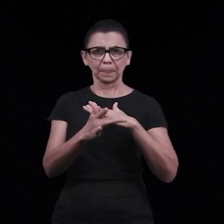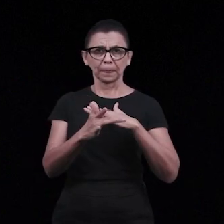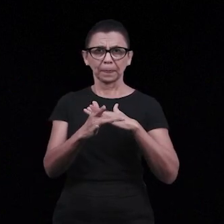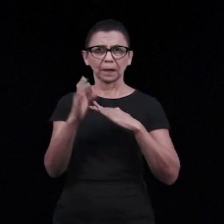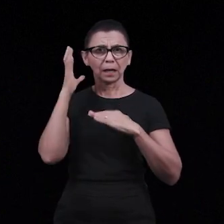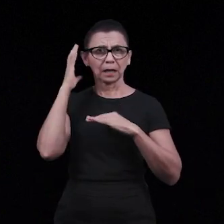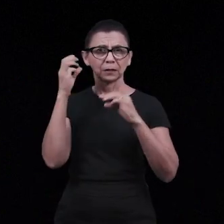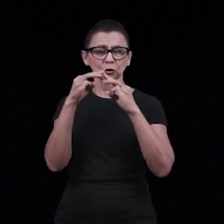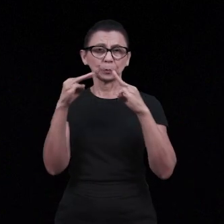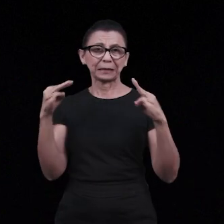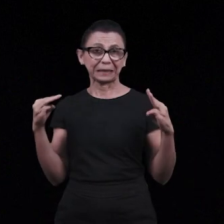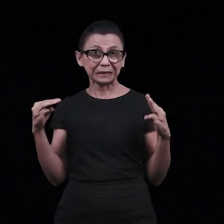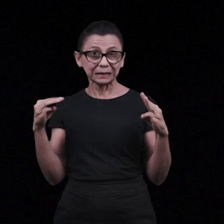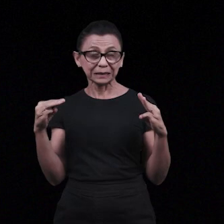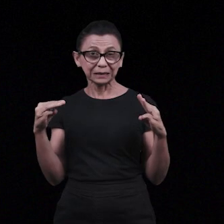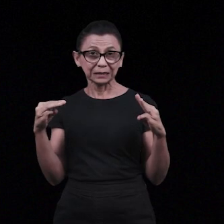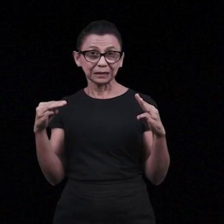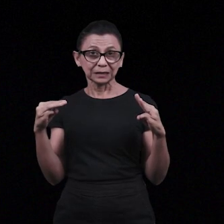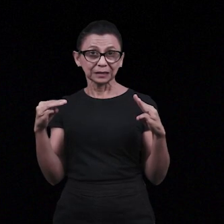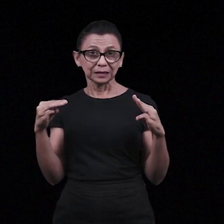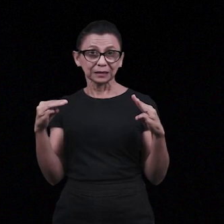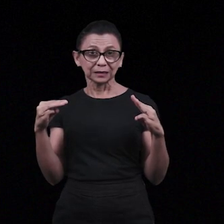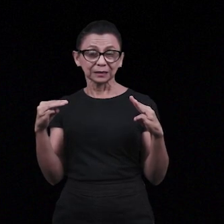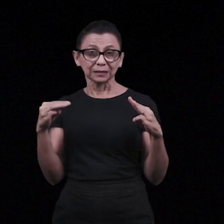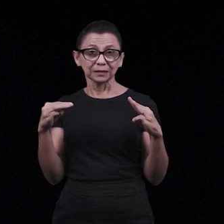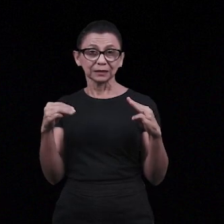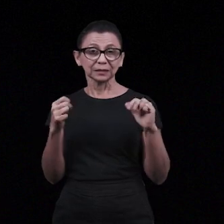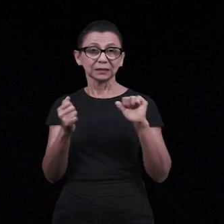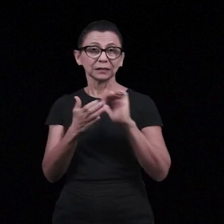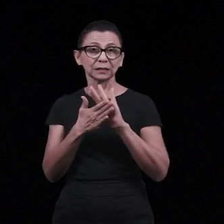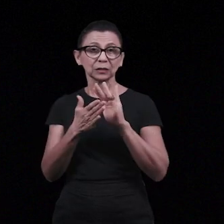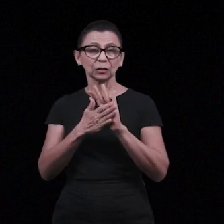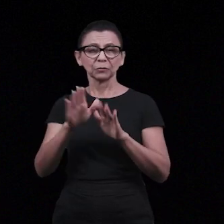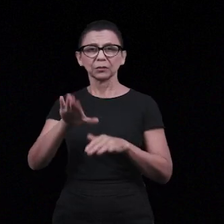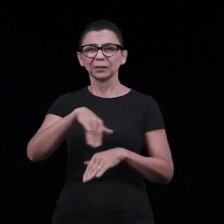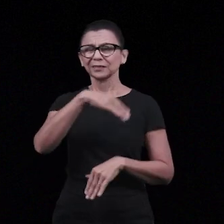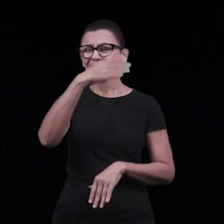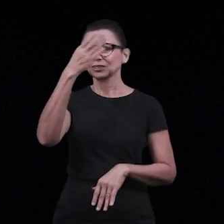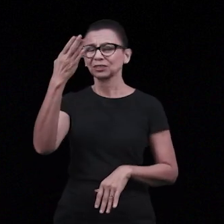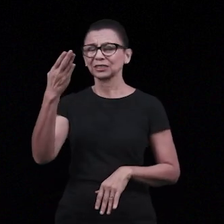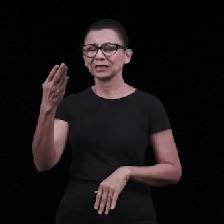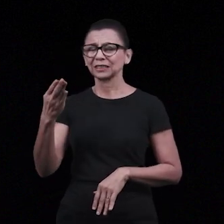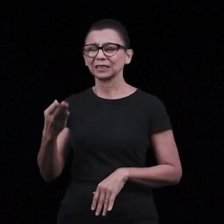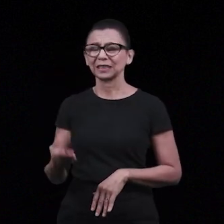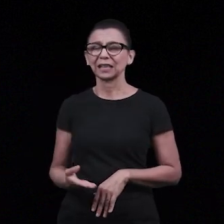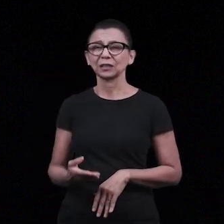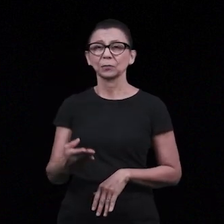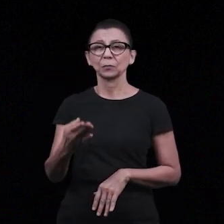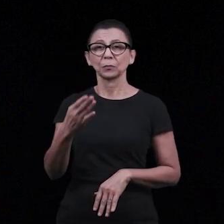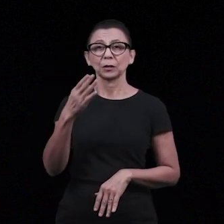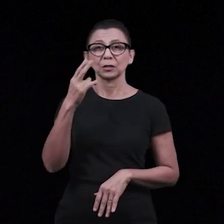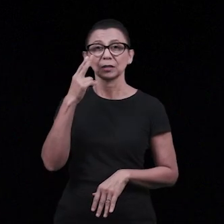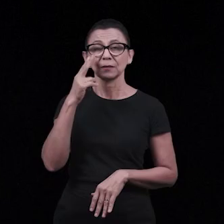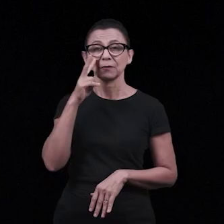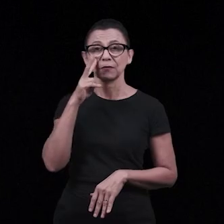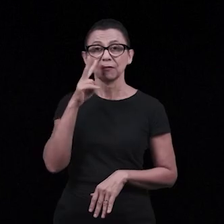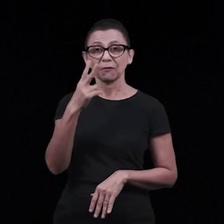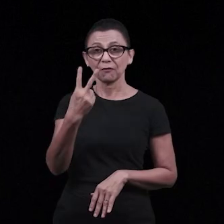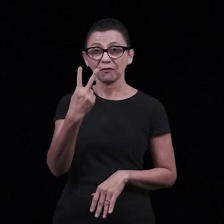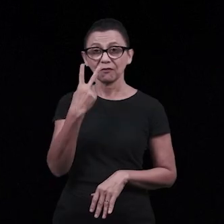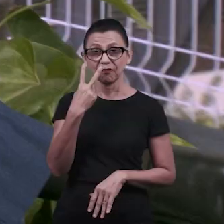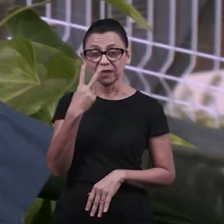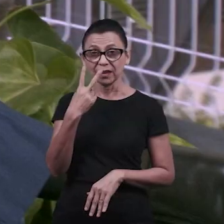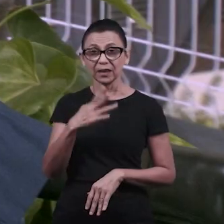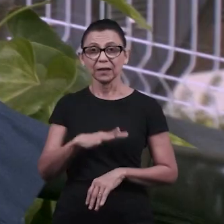donner un conseil spécial. Dans l'application de Radio Manaïm, vous entendez de longe 24 heures par jour pour vous pouvez assister et même partager des